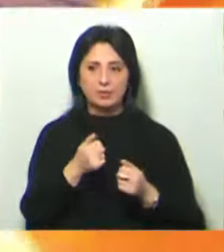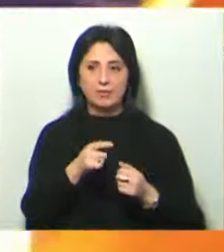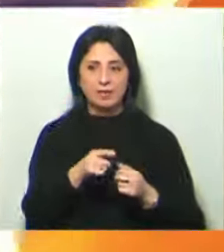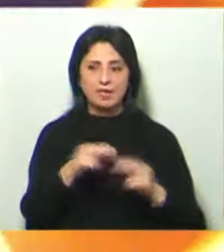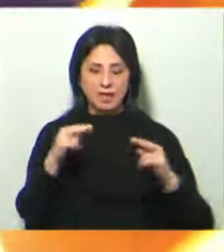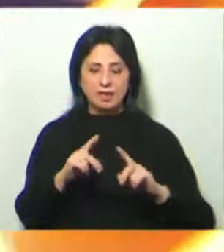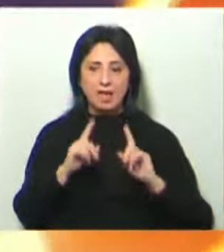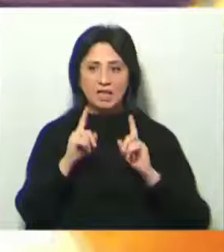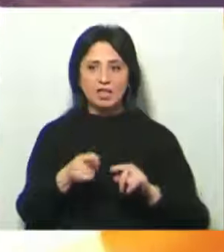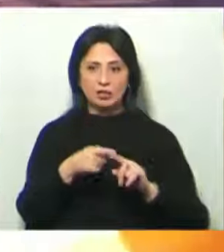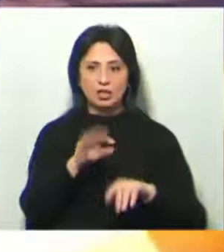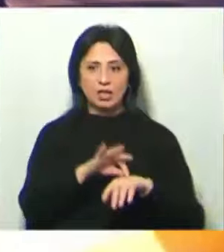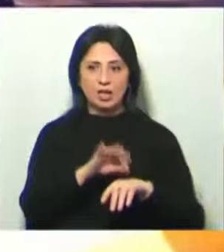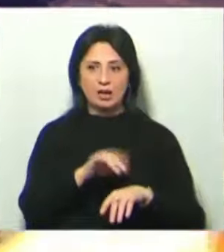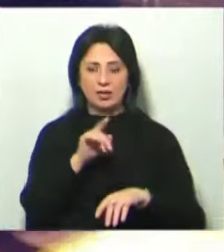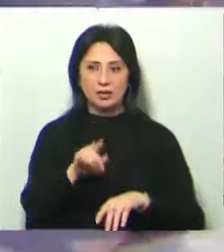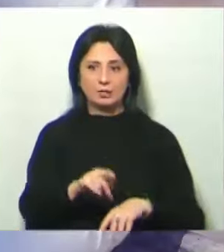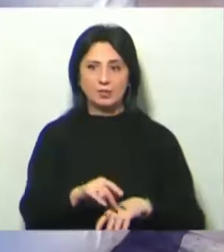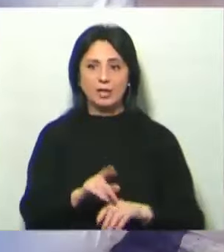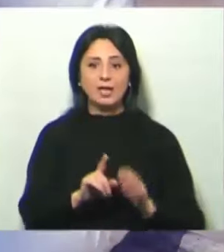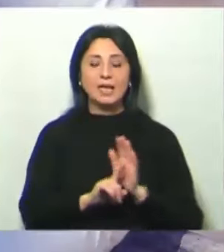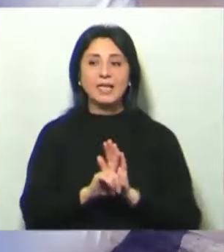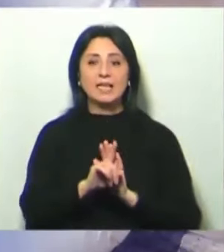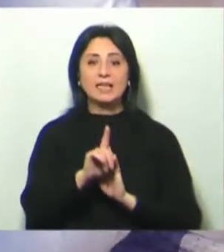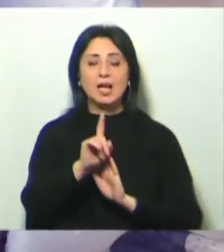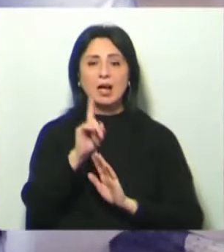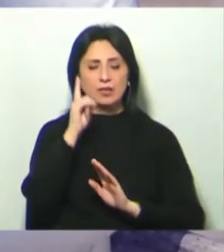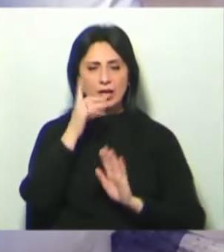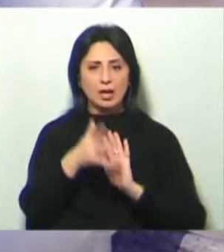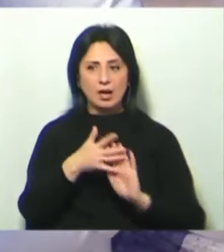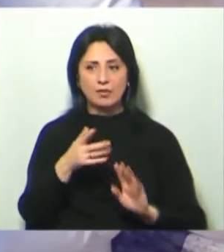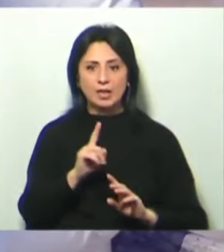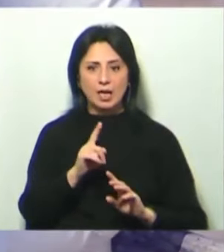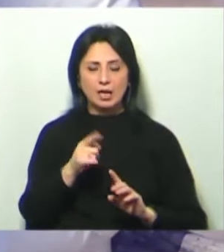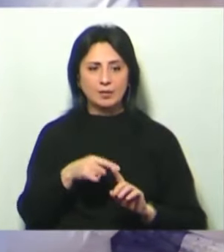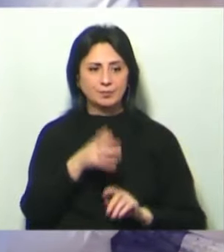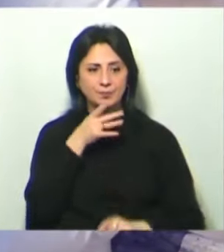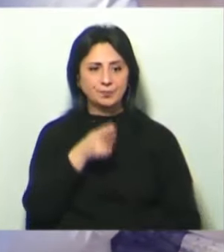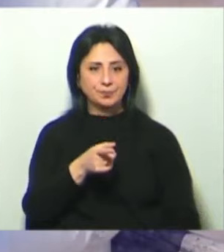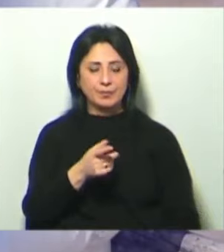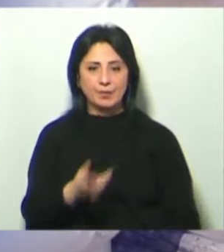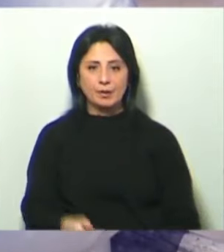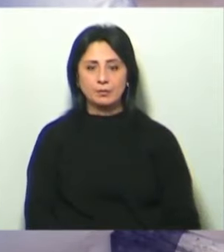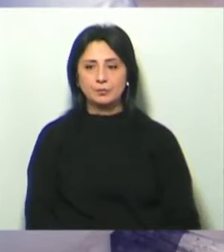ანუ დადასტურდა ეს დაავადება. თავიდან რომ გავიგე, იცით რა მომენტი არის,